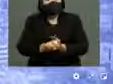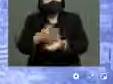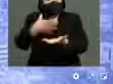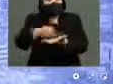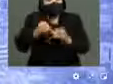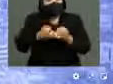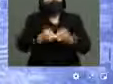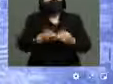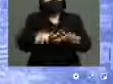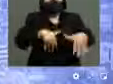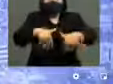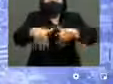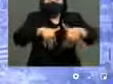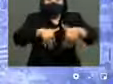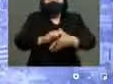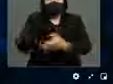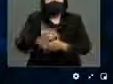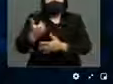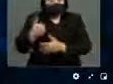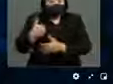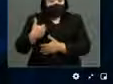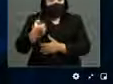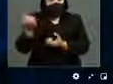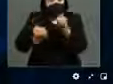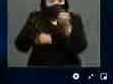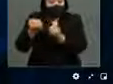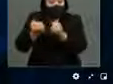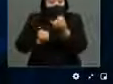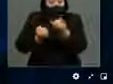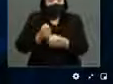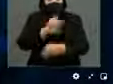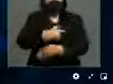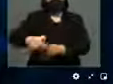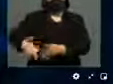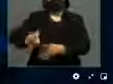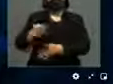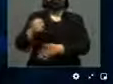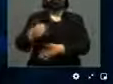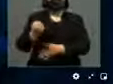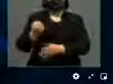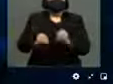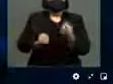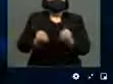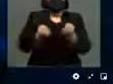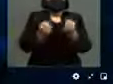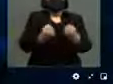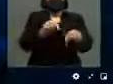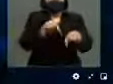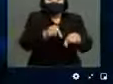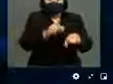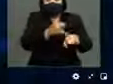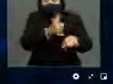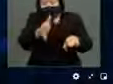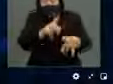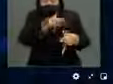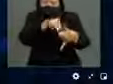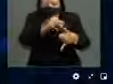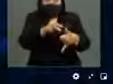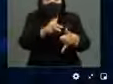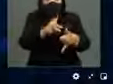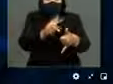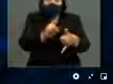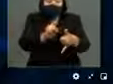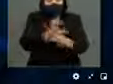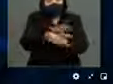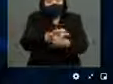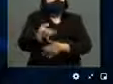นะครับว่ามีทั้งหน่วยรถพระราชทานนะครับซึ่งได้ออกตรวจทุกวันเลยนะครับแล้วก็ภา